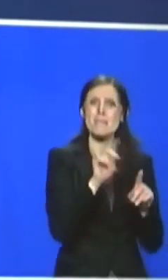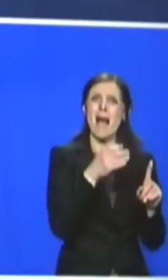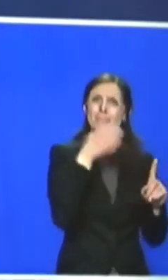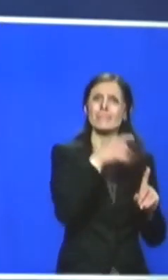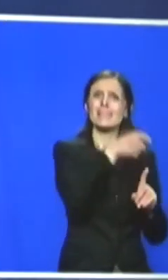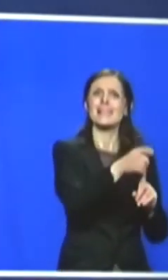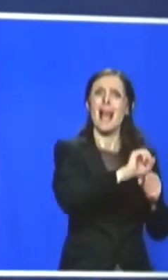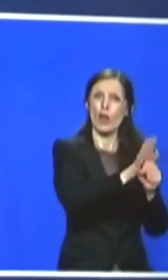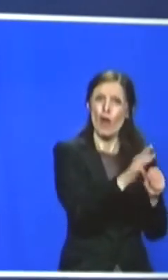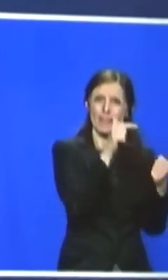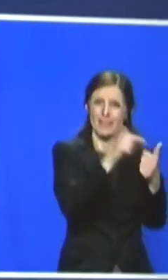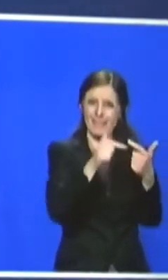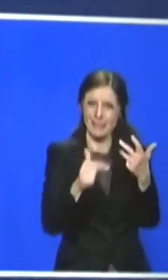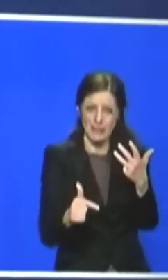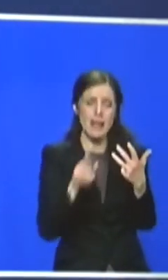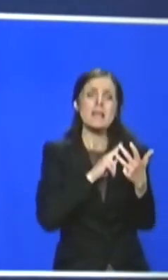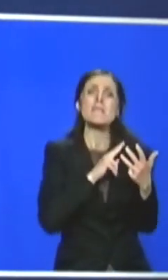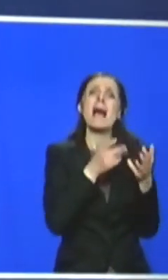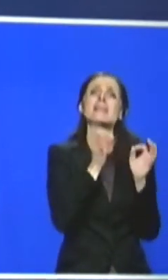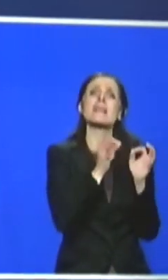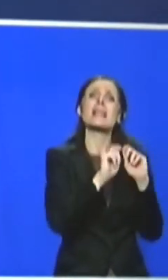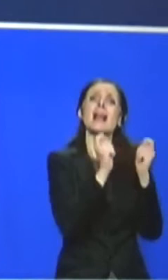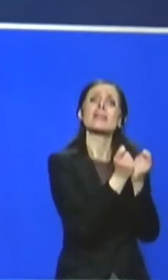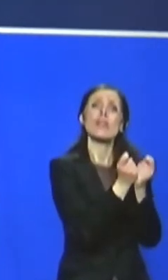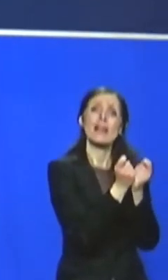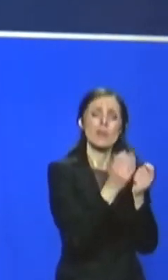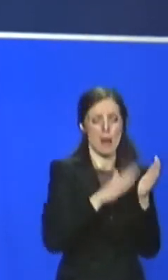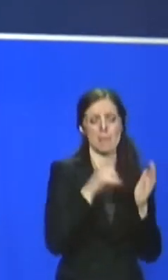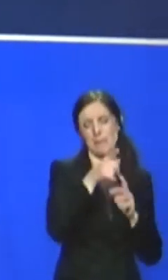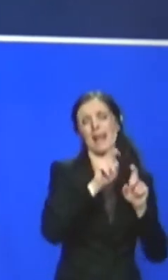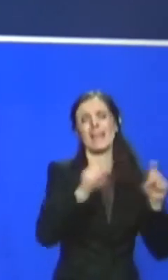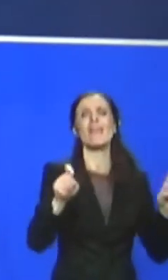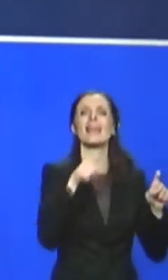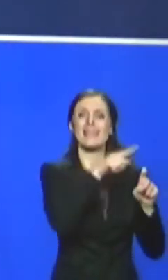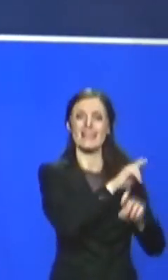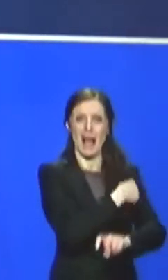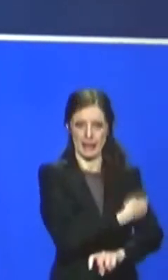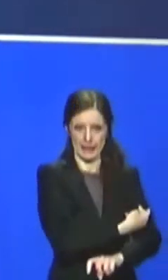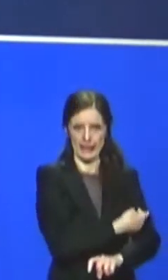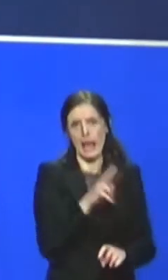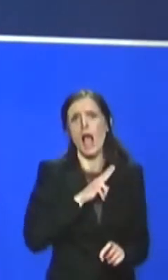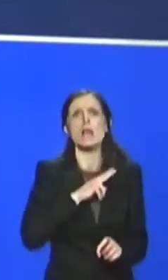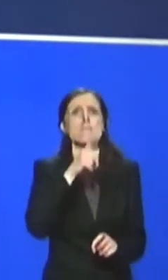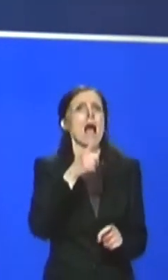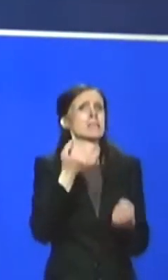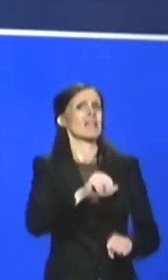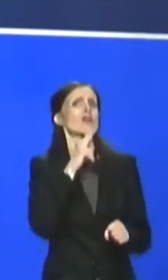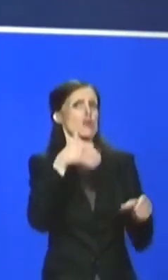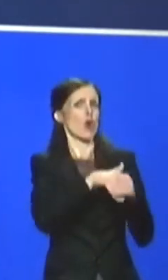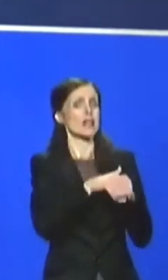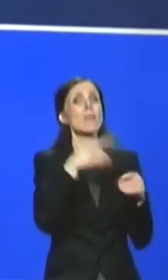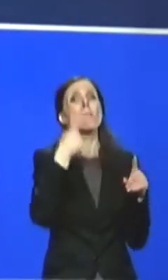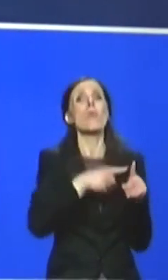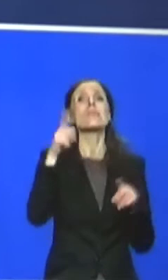bolnica. Pa vi sada na infektivnoj klinici, sem ljudi koji su zaposleni zvanično na infektivnoj klinici, imate anesteziološke timove iz Kliničkog